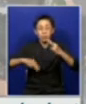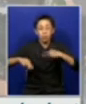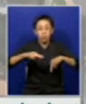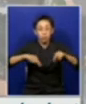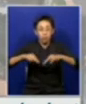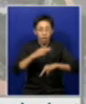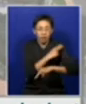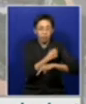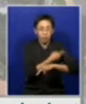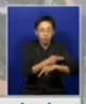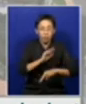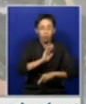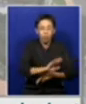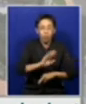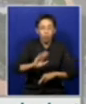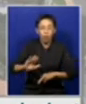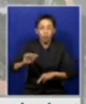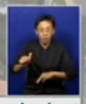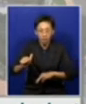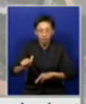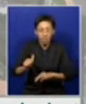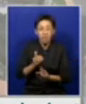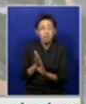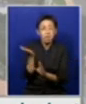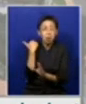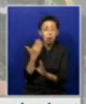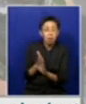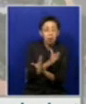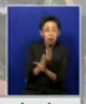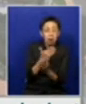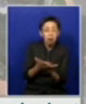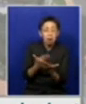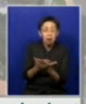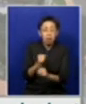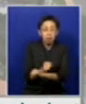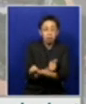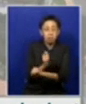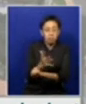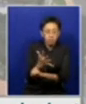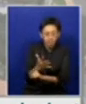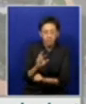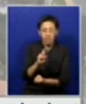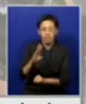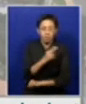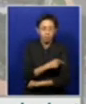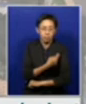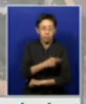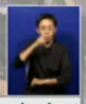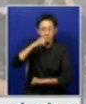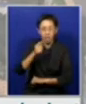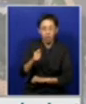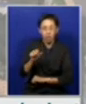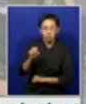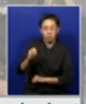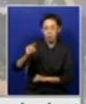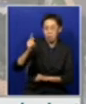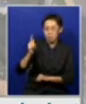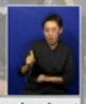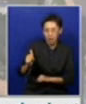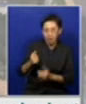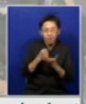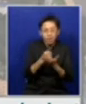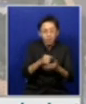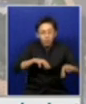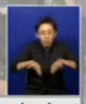ารณสุขของตัวเองนะครับแต่ก่อนไม่มีค่าตอบแทนเลยระบบสาธารณสุขของไทยนะครับอสม.เป็นเสาหลักที่จะท